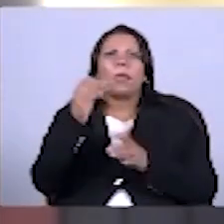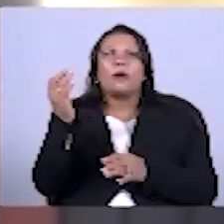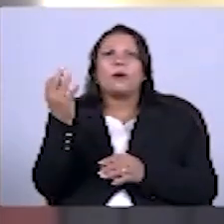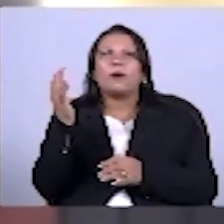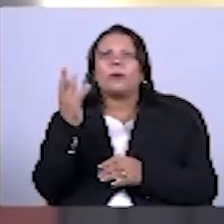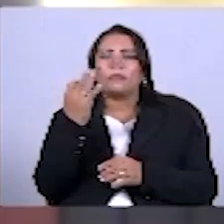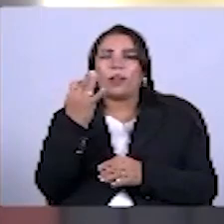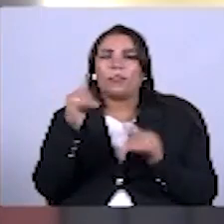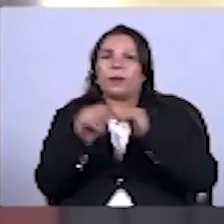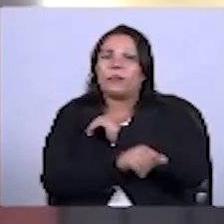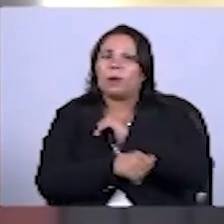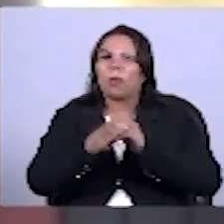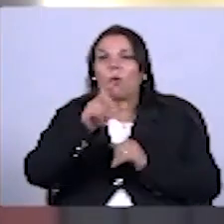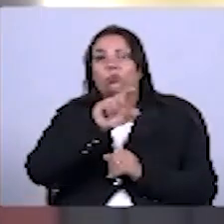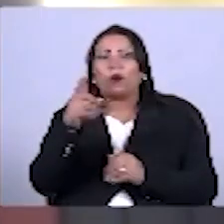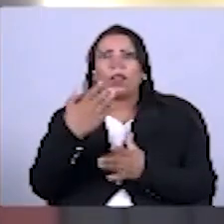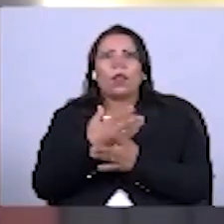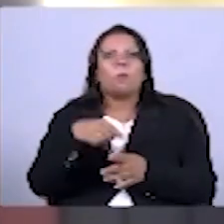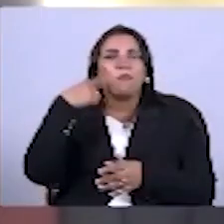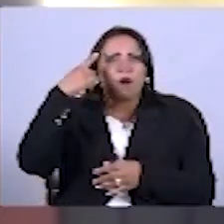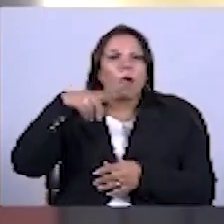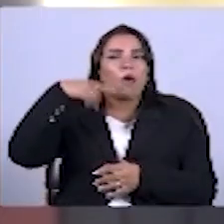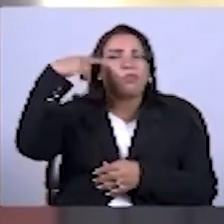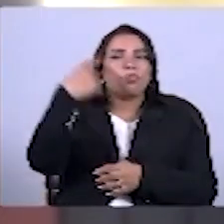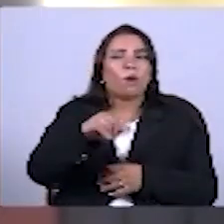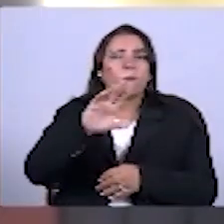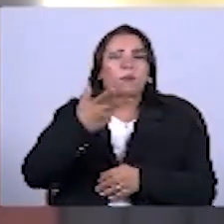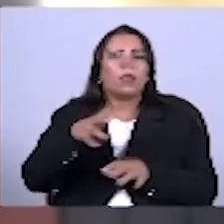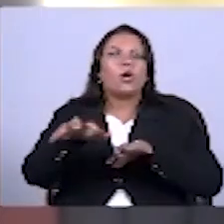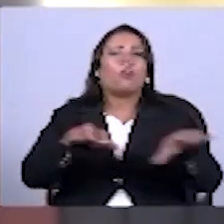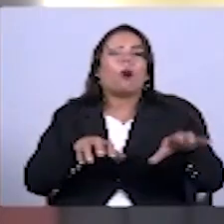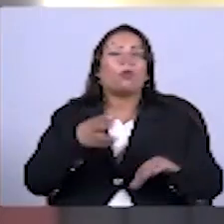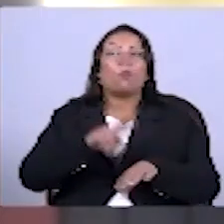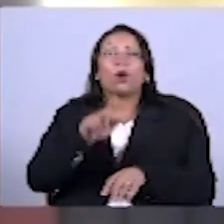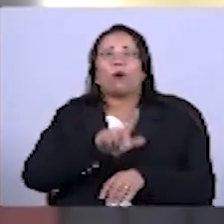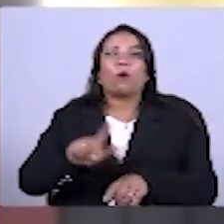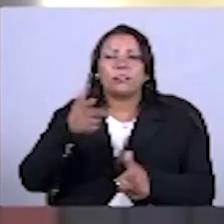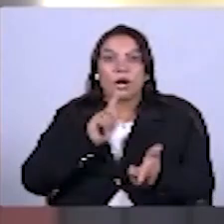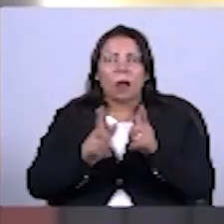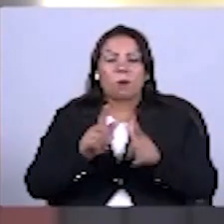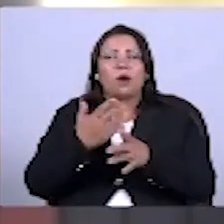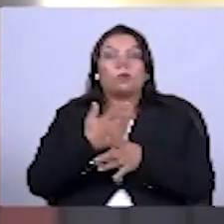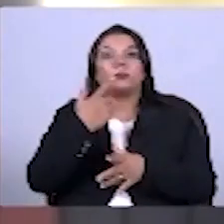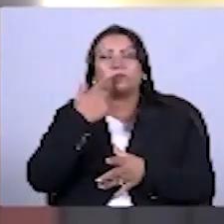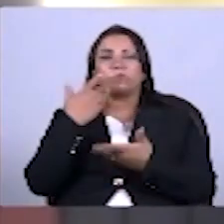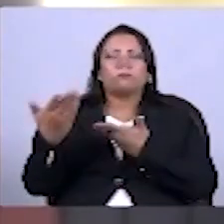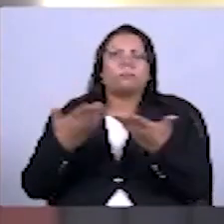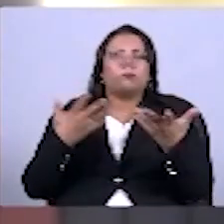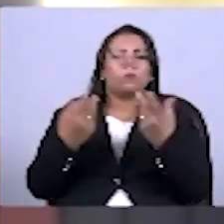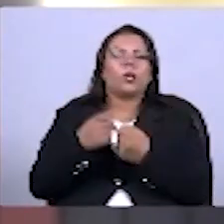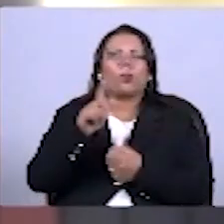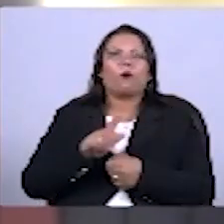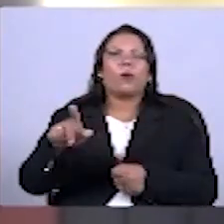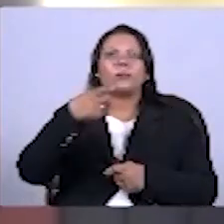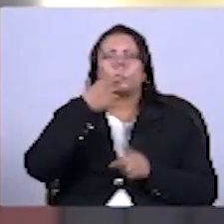اسابيع او شهر بتتكلم على الضربه لايران الرئيس الامريكي بيتكلم عن ان هو بيتفاهم نتنياهو على الضربه